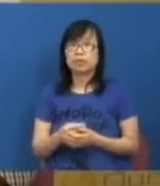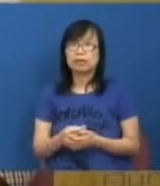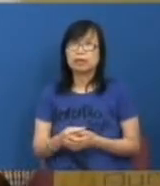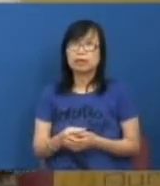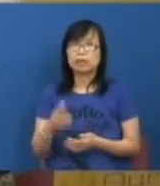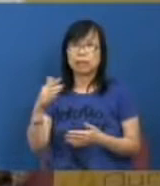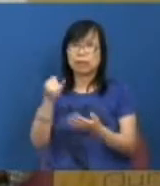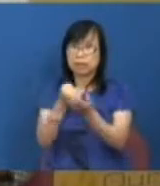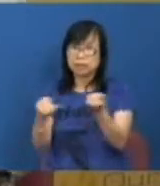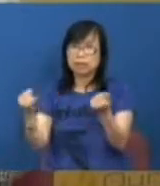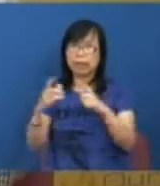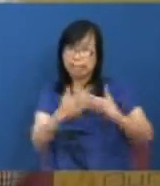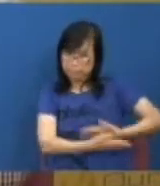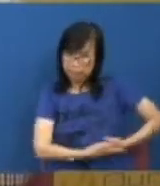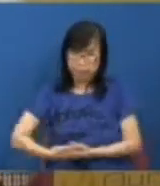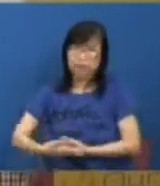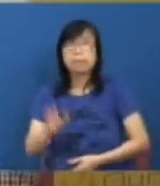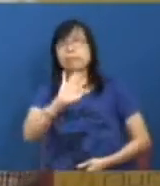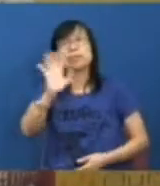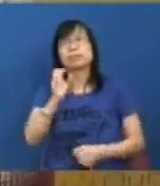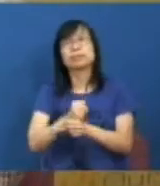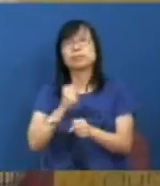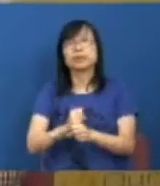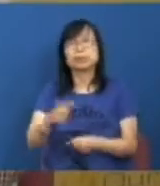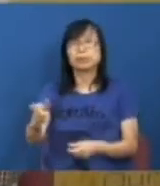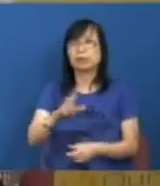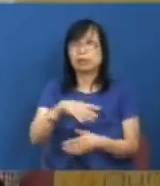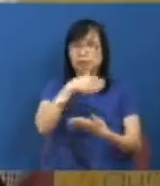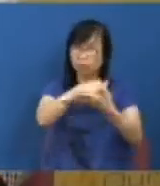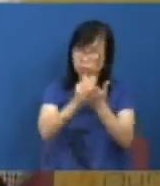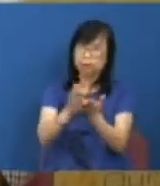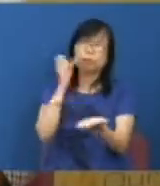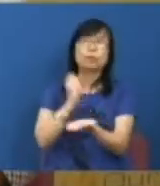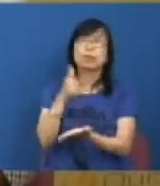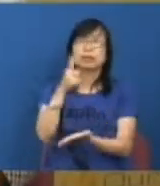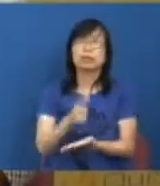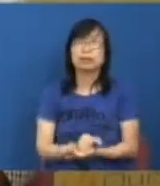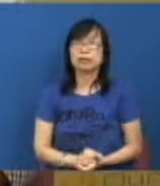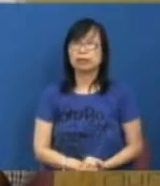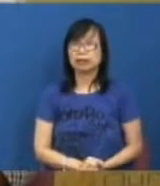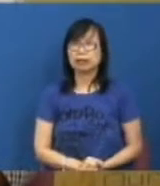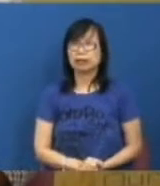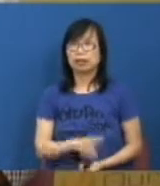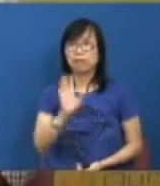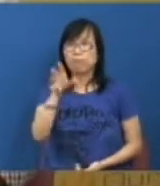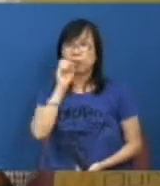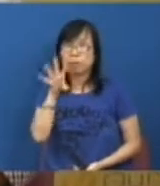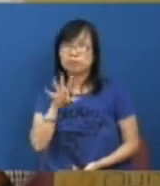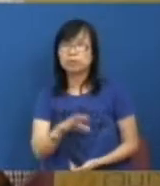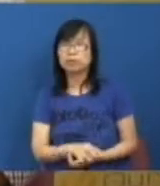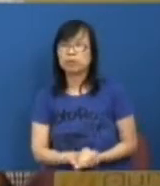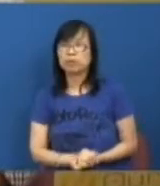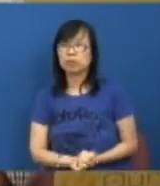of baby 咧？咁我又覺得佢唔係咁樣做法。不過乜嘢都貴啲。係啊，咁我覺得呢樣嘢唔係講唔通啊！正如我